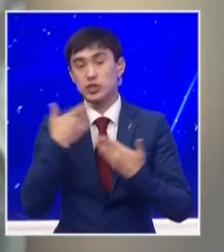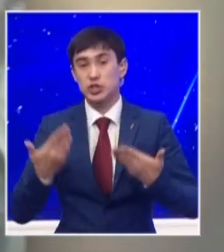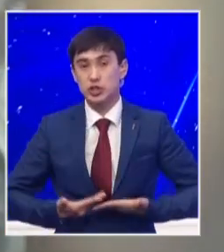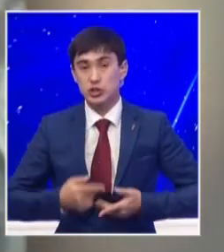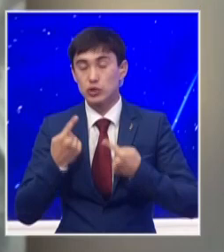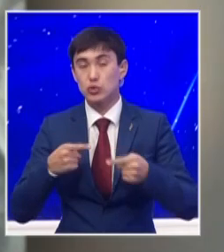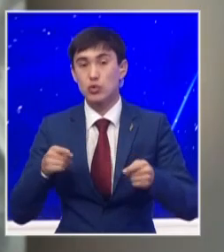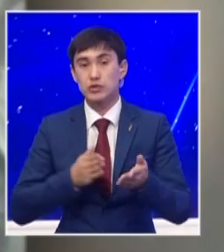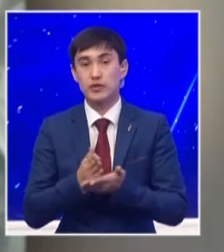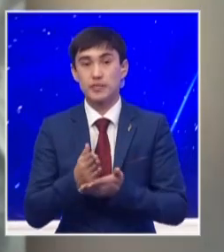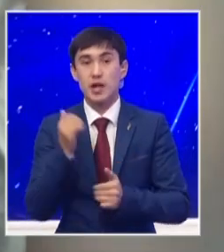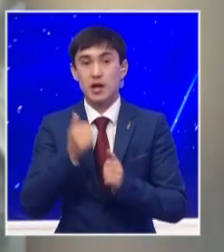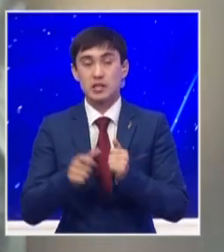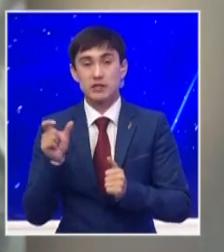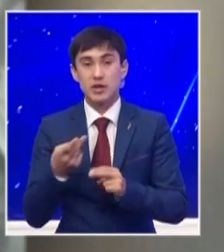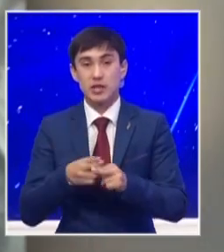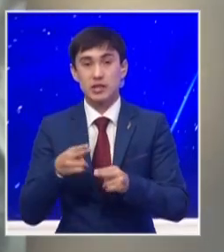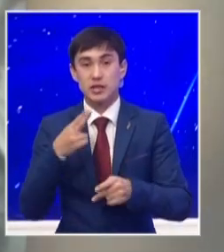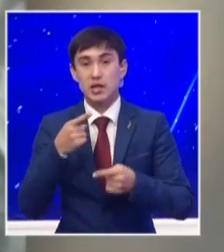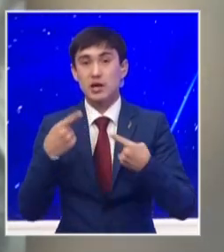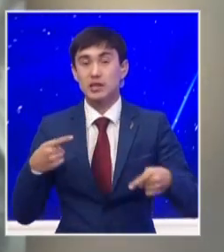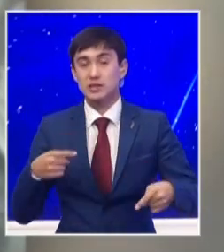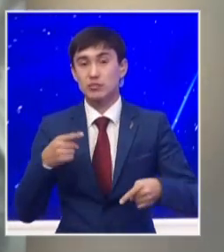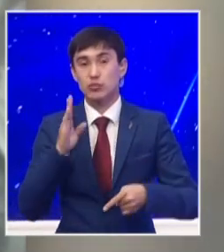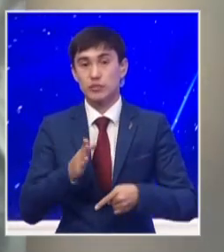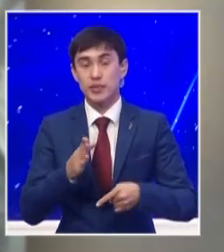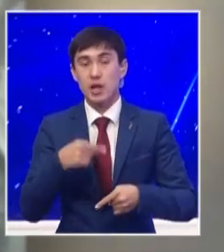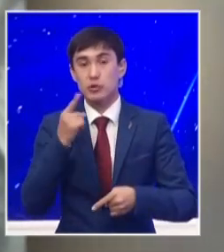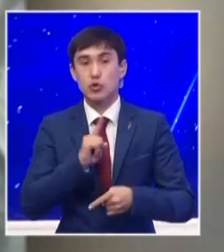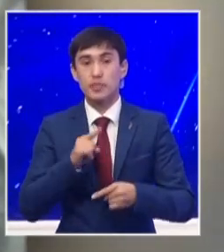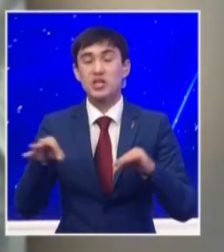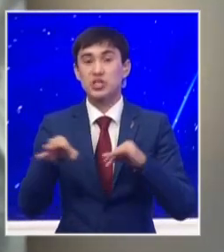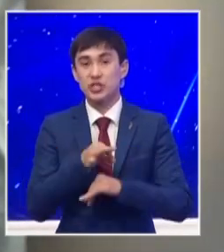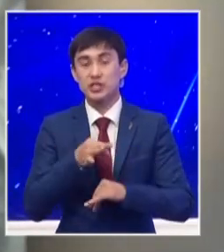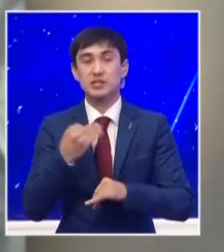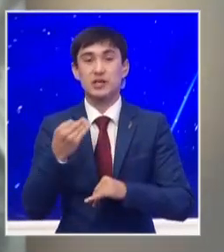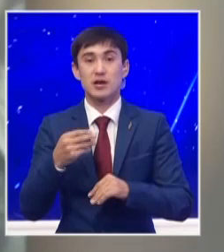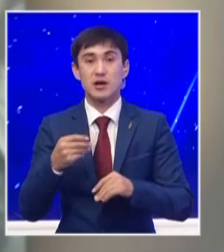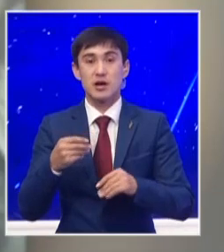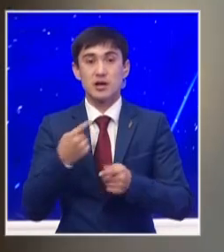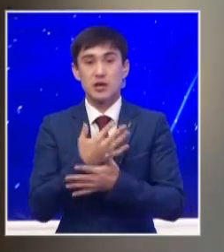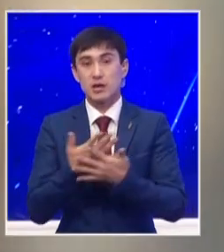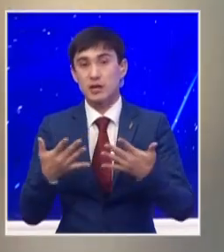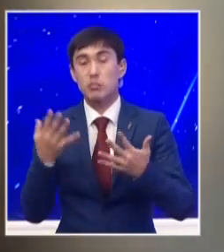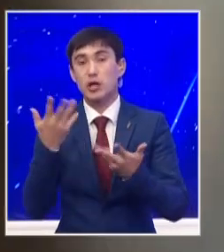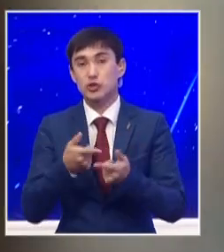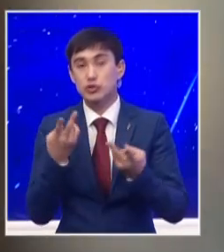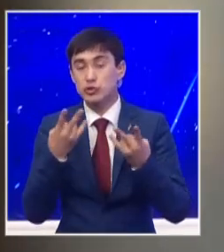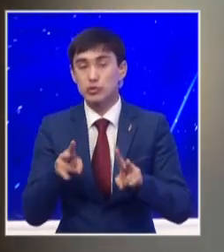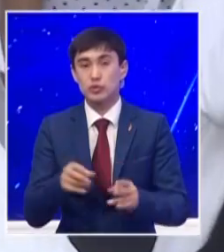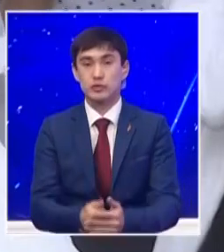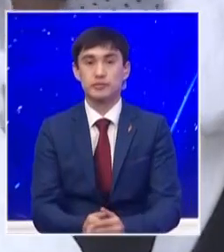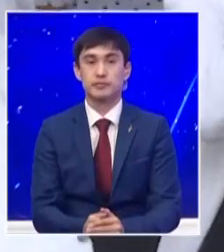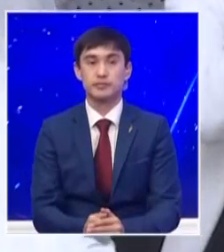или в другой сфере для каждого отразится по-разному но отмечу Что Жениться выходить замуж очевидно по расчёту не